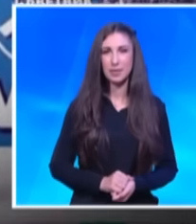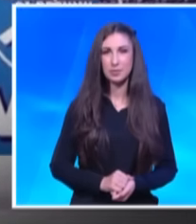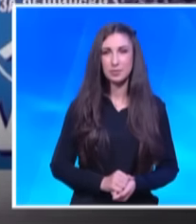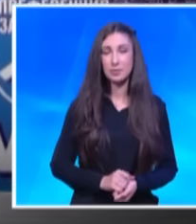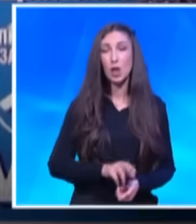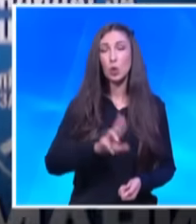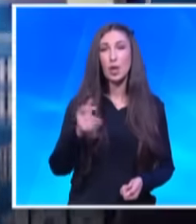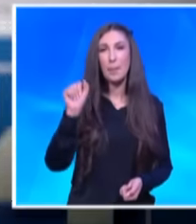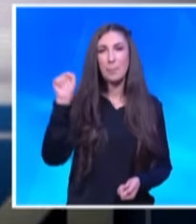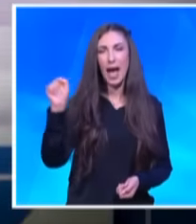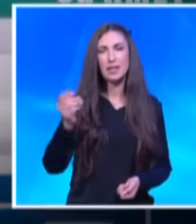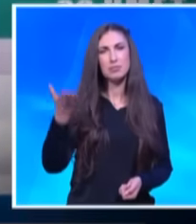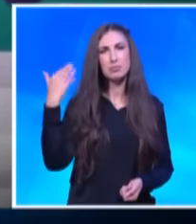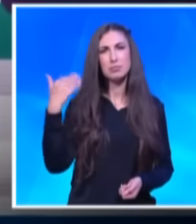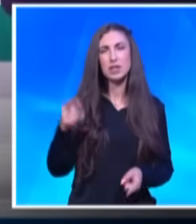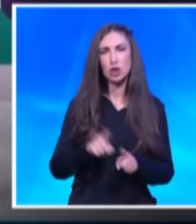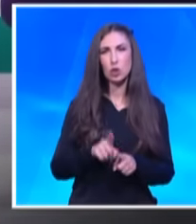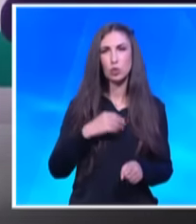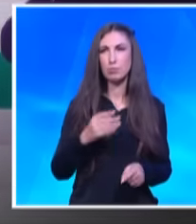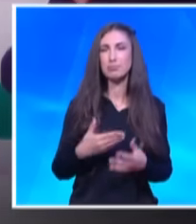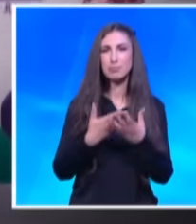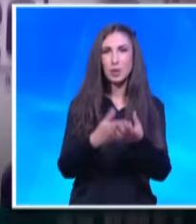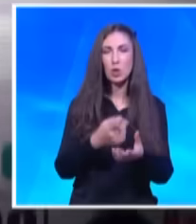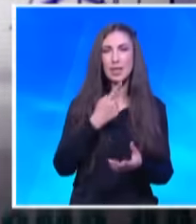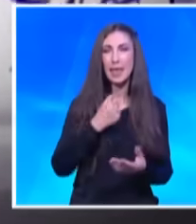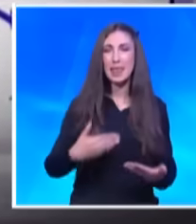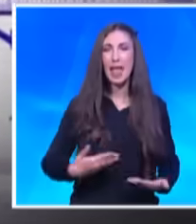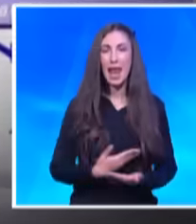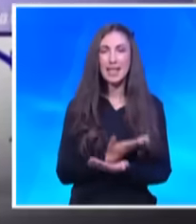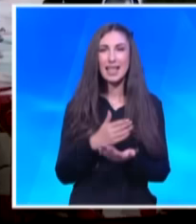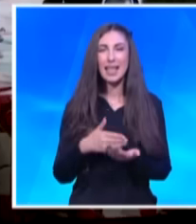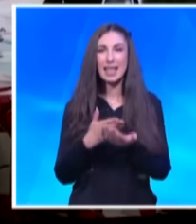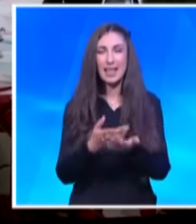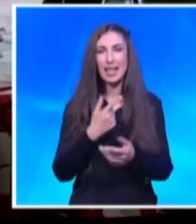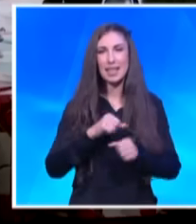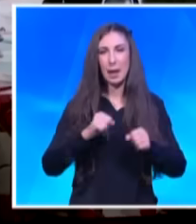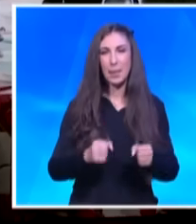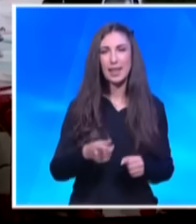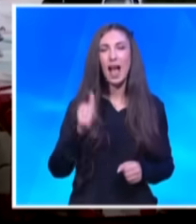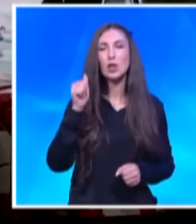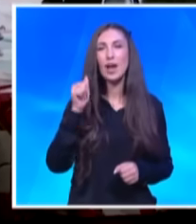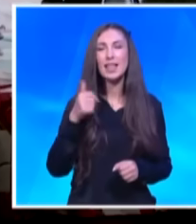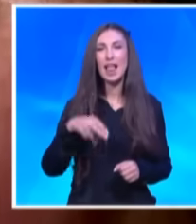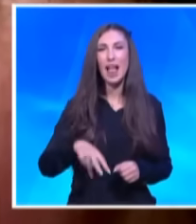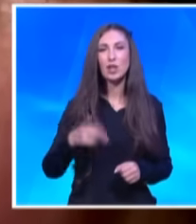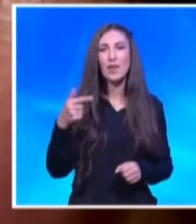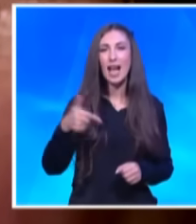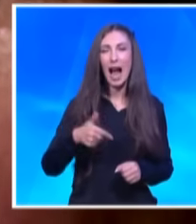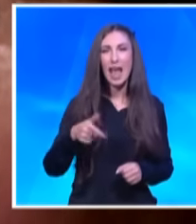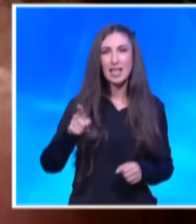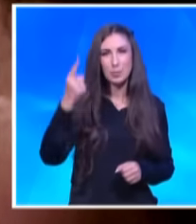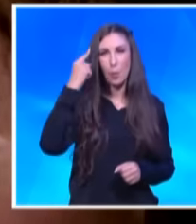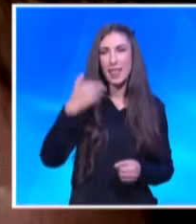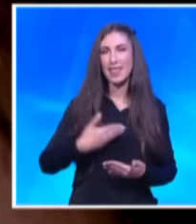И други партии са дали през годините своя принос с атрактивни кандидати за депутати и кметове. Антуанета Лазарова от Гаганица и нейната